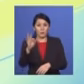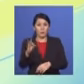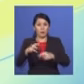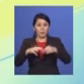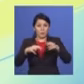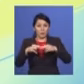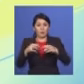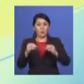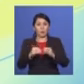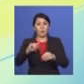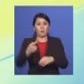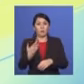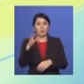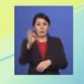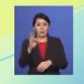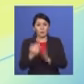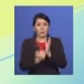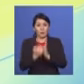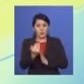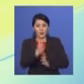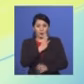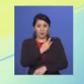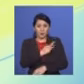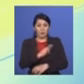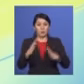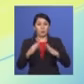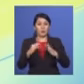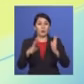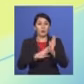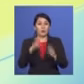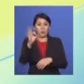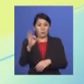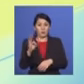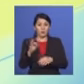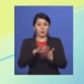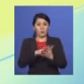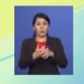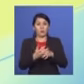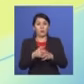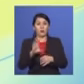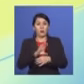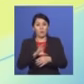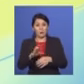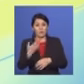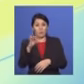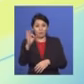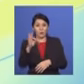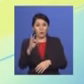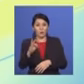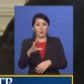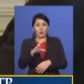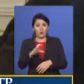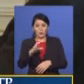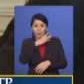құрылыс 10,5%-ға өскен. Пайдалануға берілген үйлер 9%-ға, ауыл шаруашылығы өнімі 5%-ға артқан. Ал